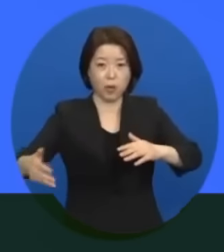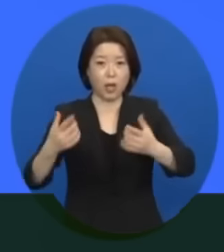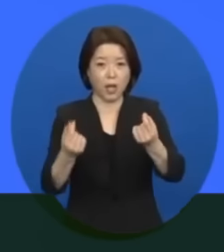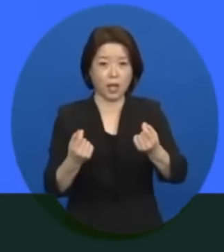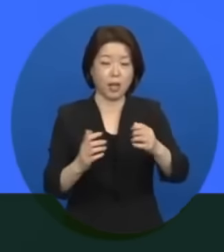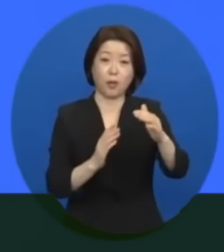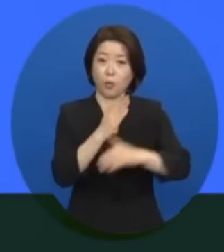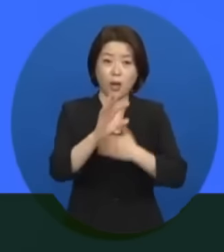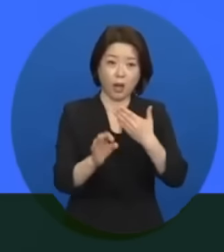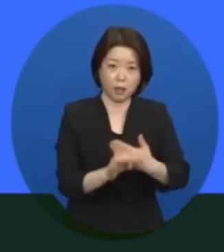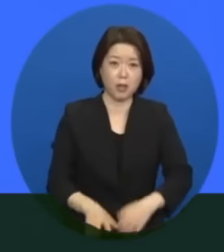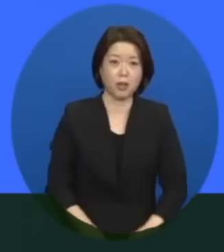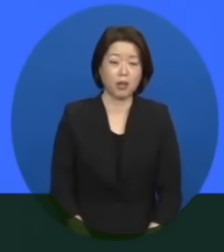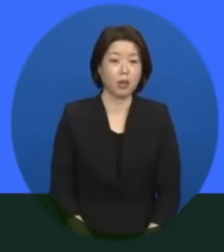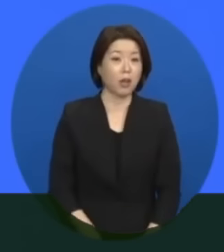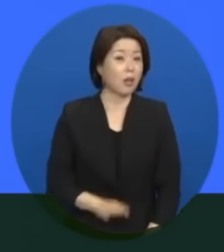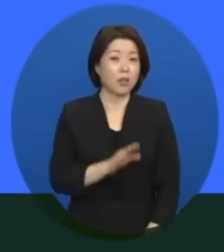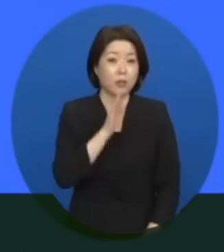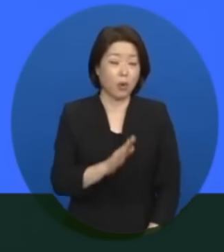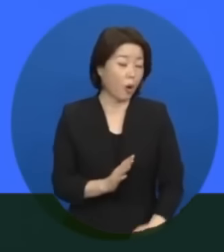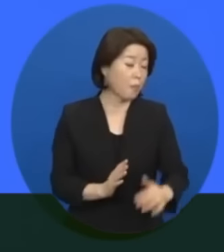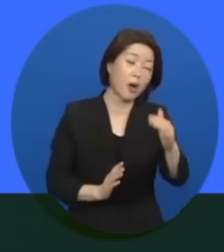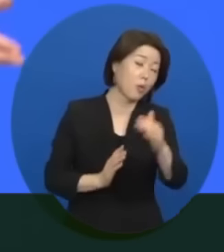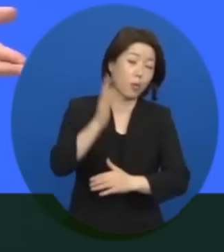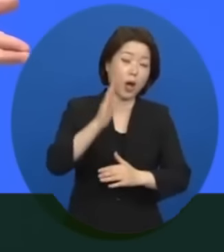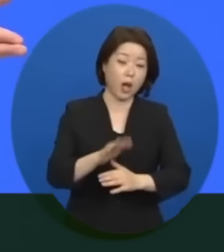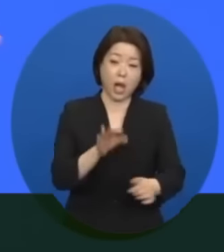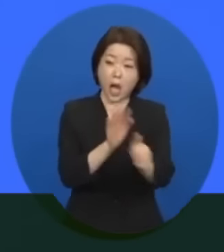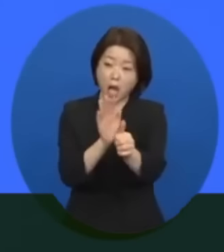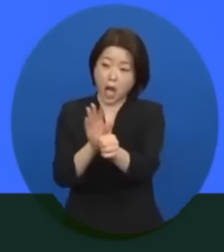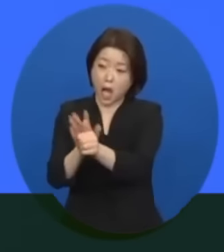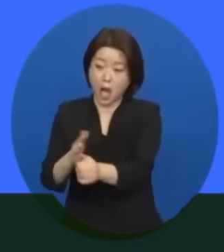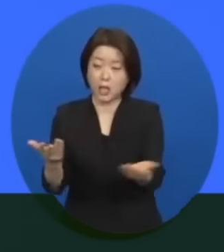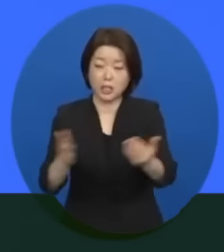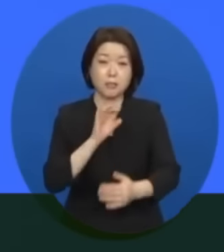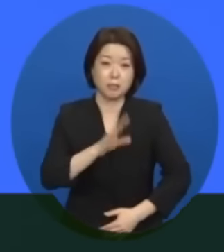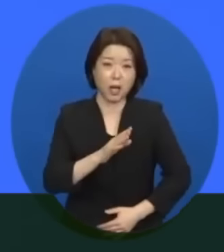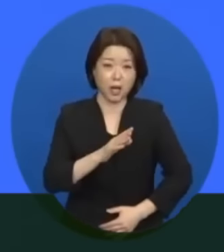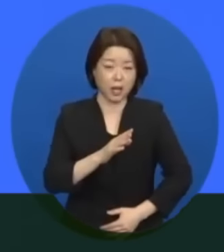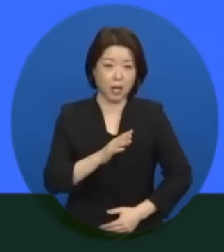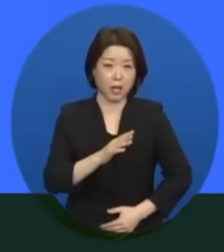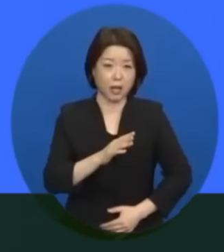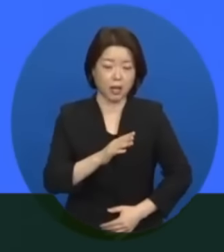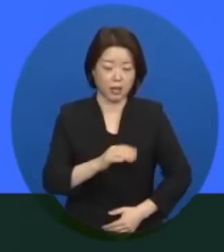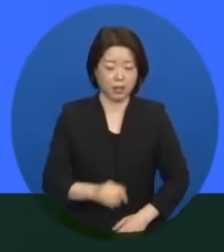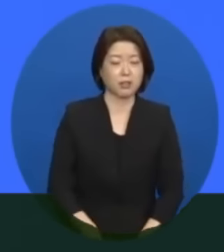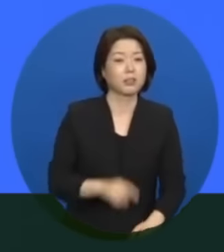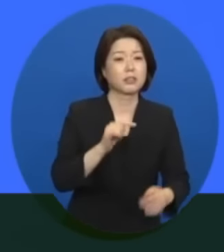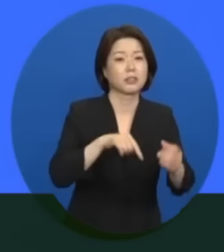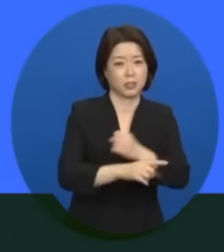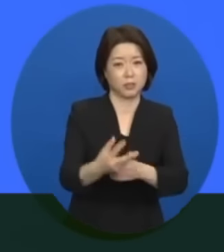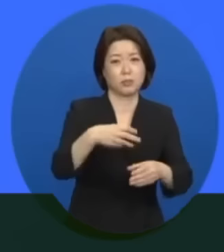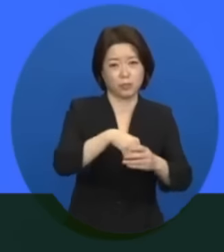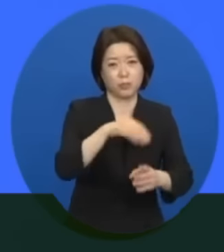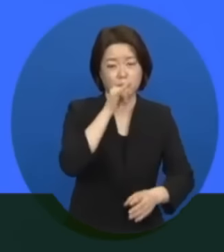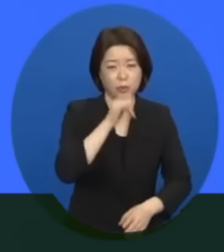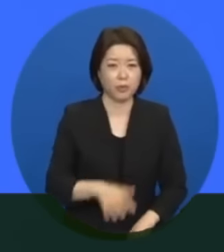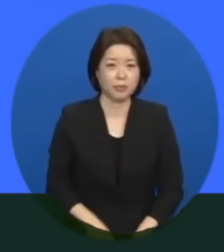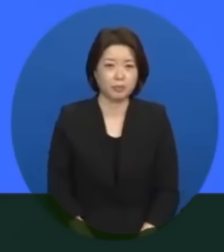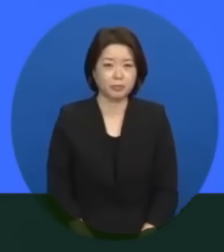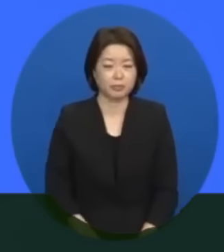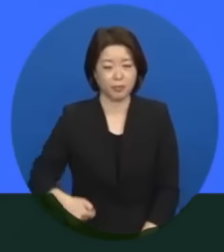과하게 얘기하면 좀 너무 과하게 구제한다 싶을 정도로 이런 의미가 담겨 있는 것이죠